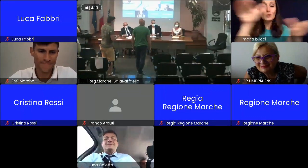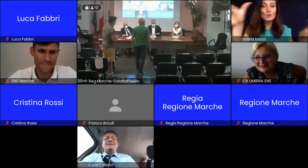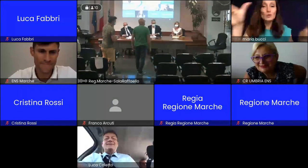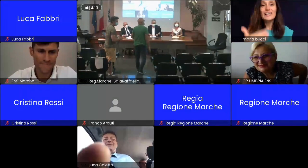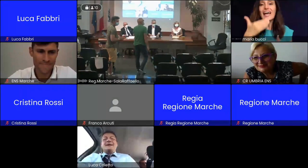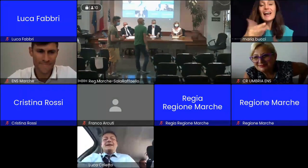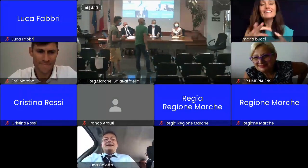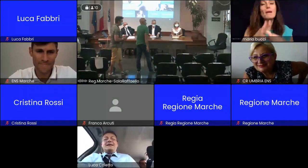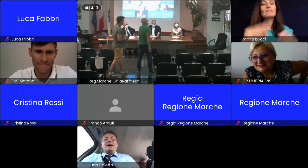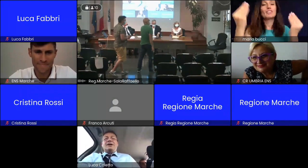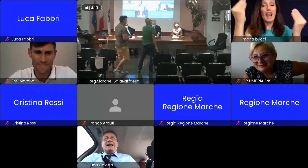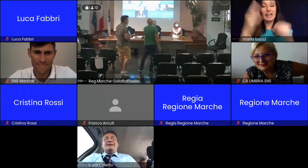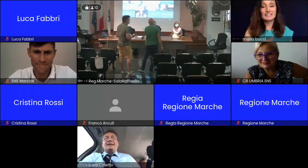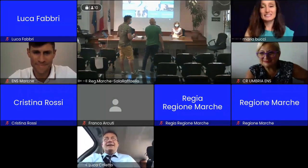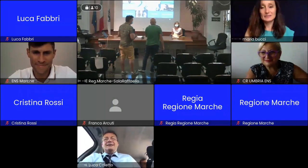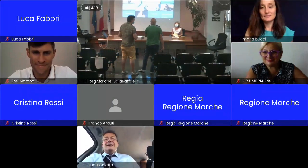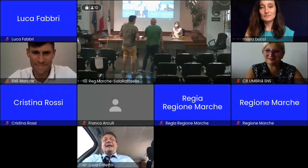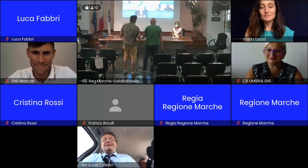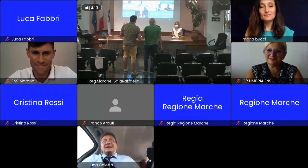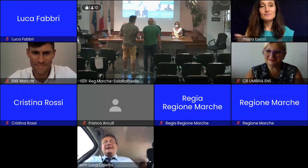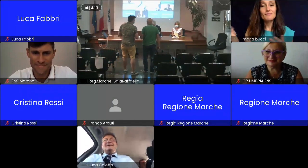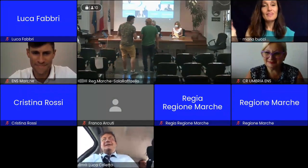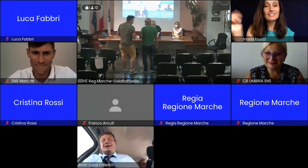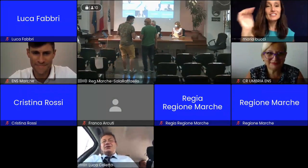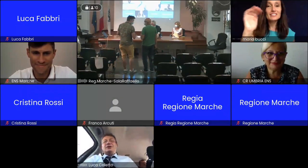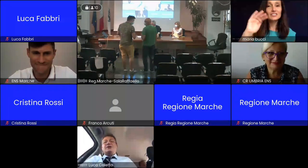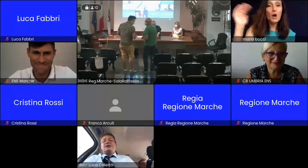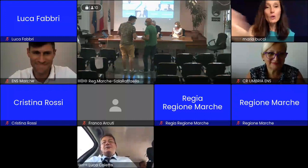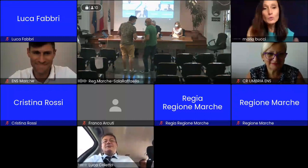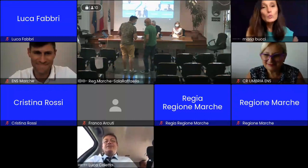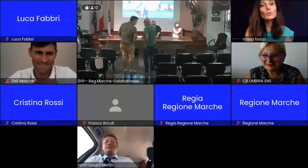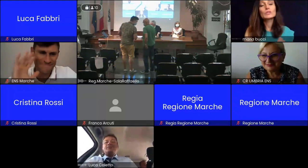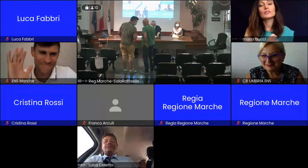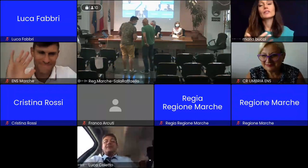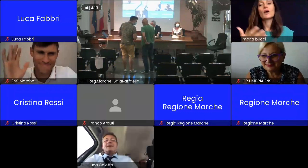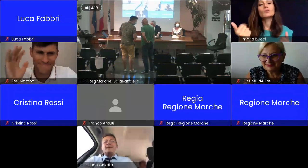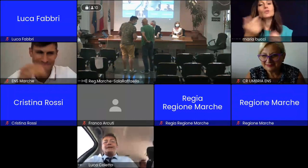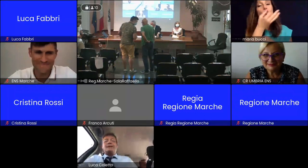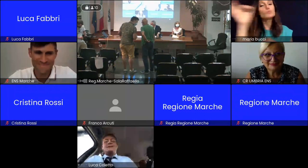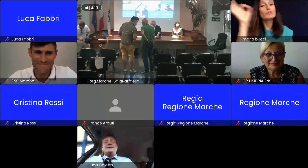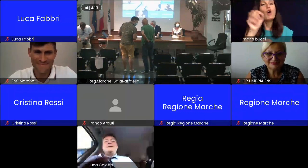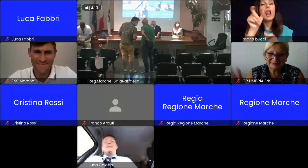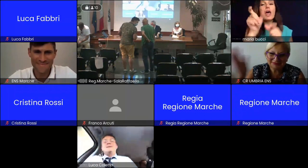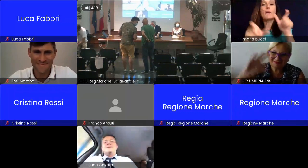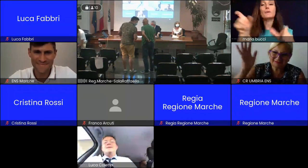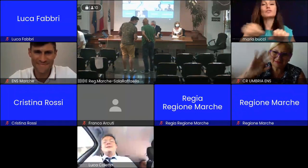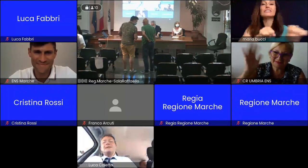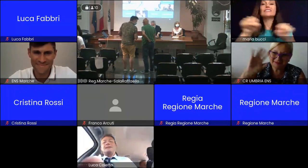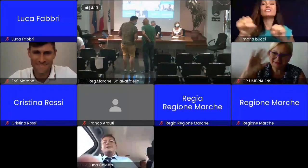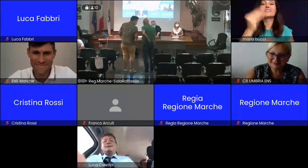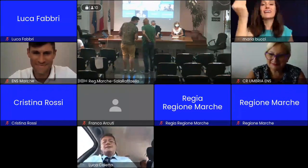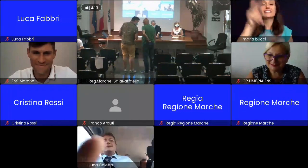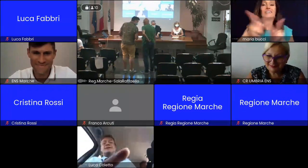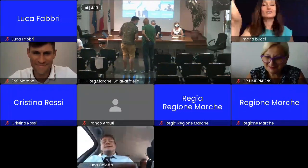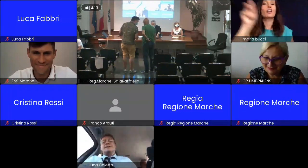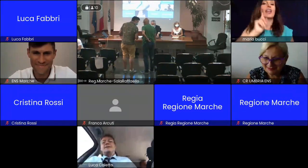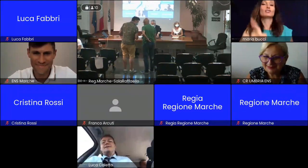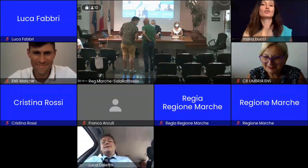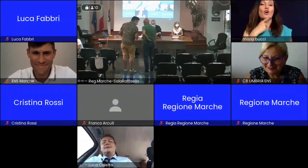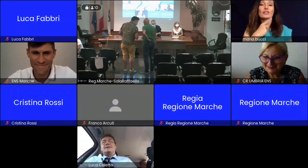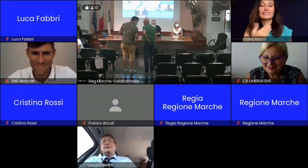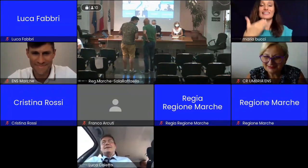ciao a tutti e soprattutto un saluto agli ai dirigenti dell'ente nazionale soldi, grazie.